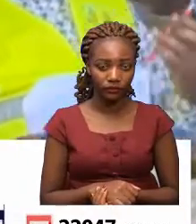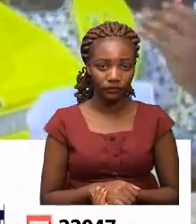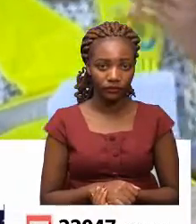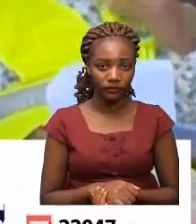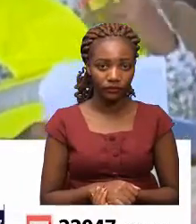47